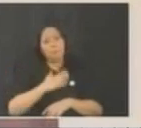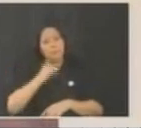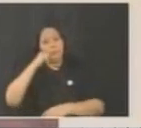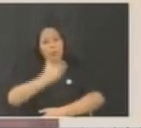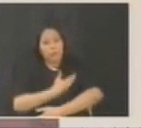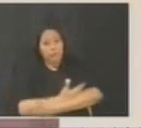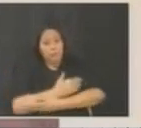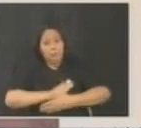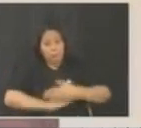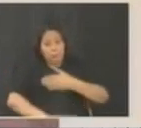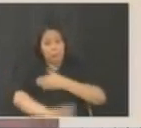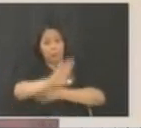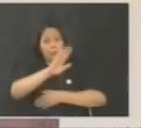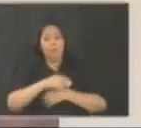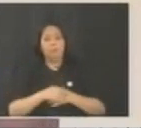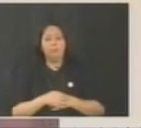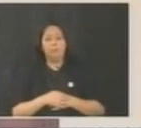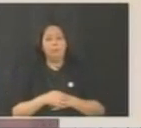eroplano.